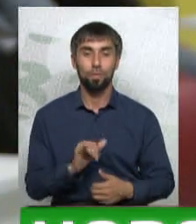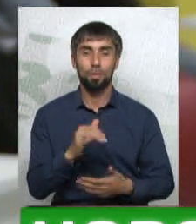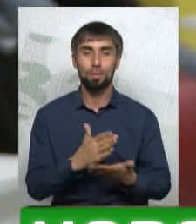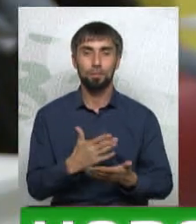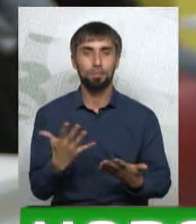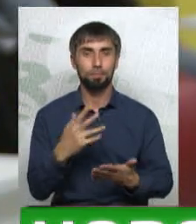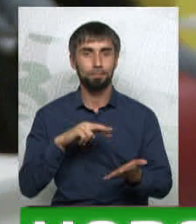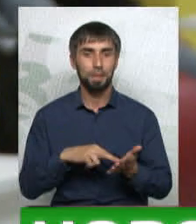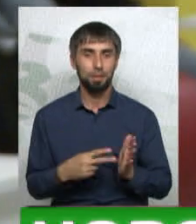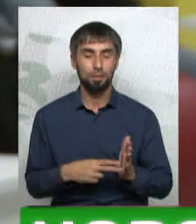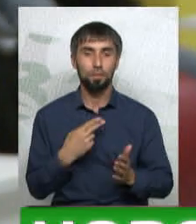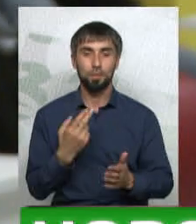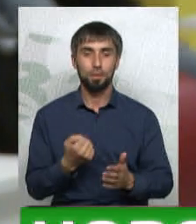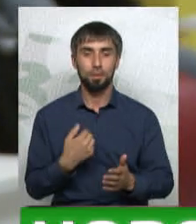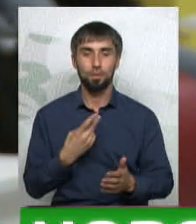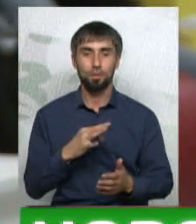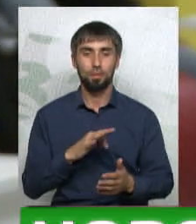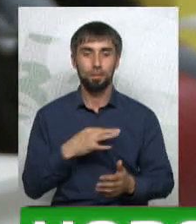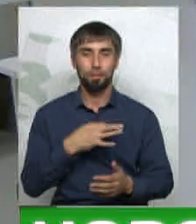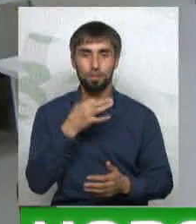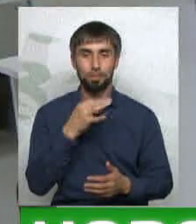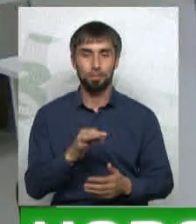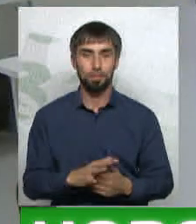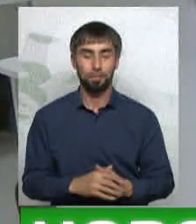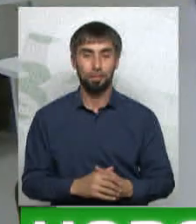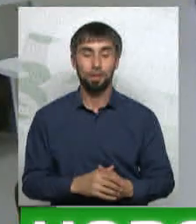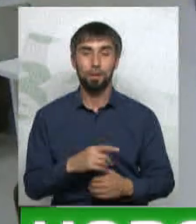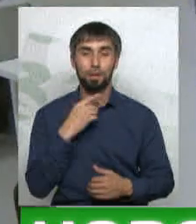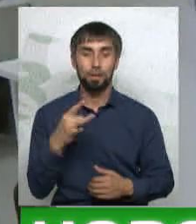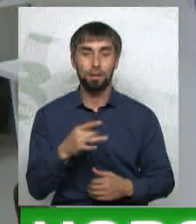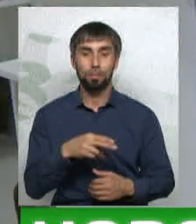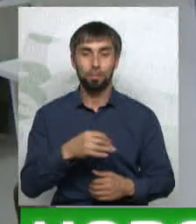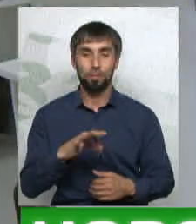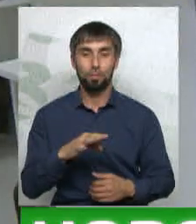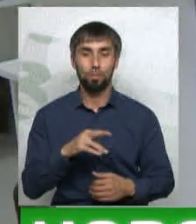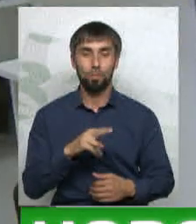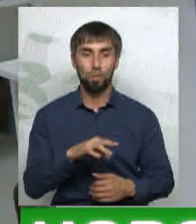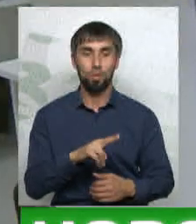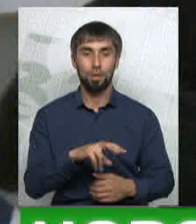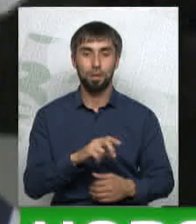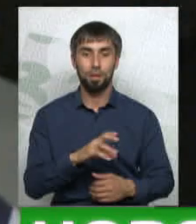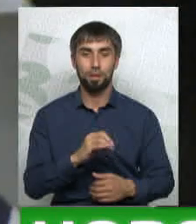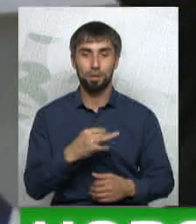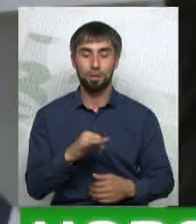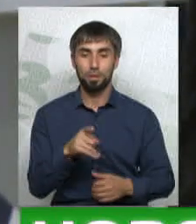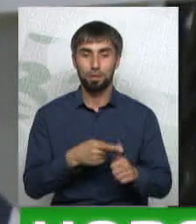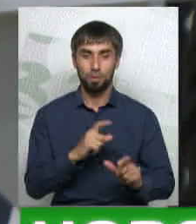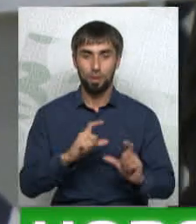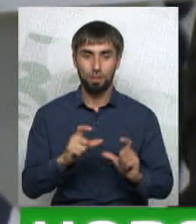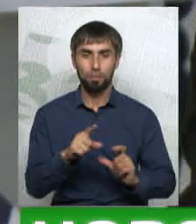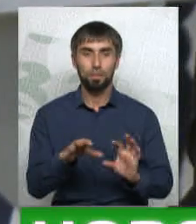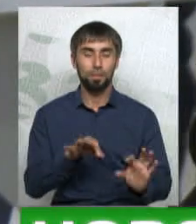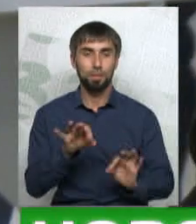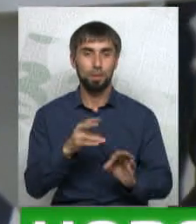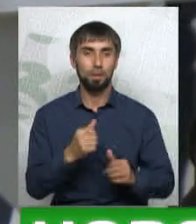стратегия? Есть, но я об этом мало. Республиканское первенство по классическим шахматам – ежегодная традиция для отбора